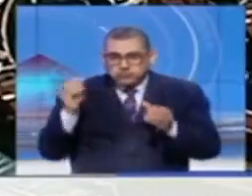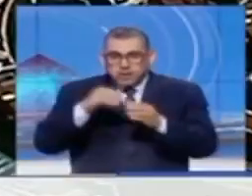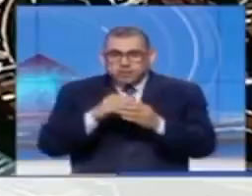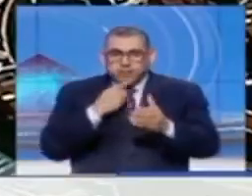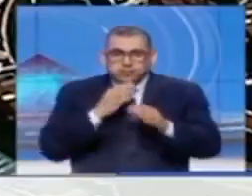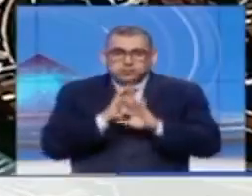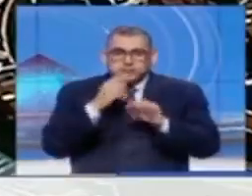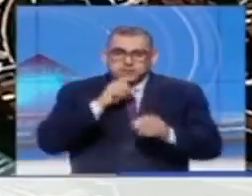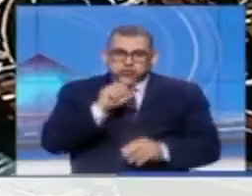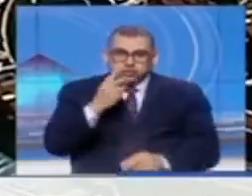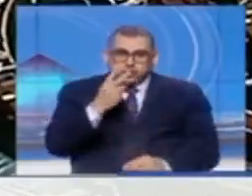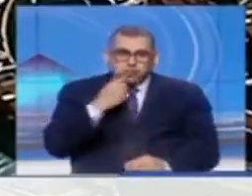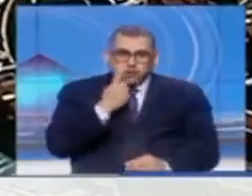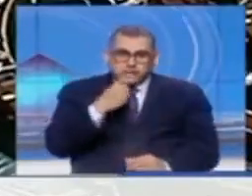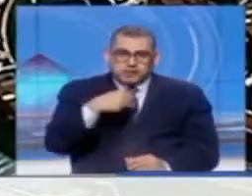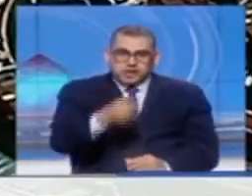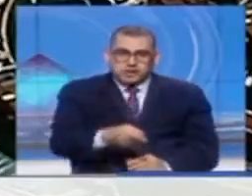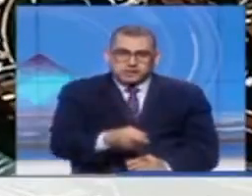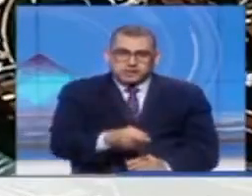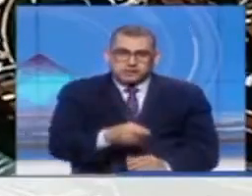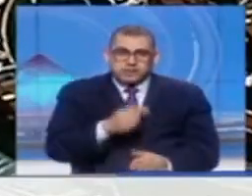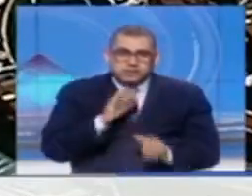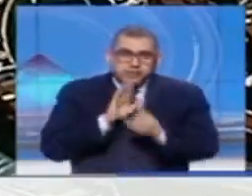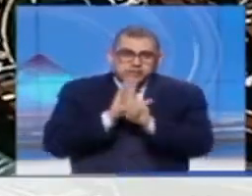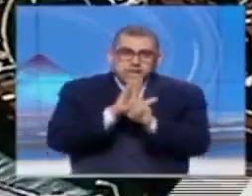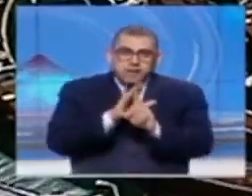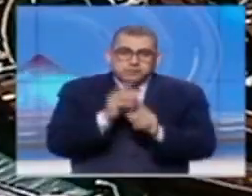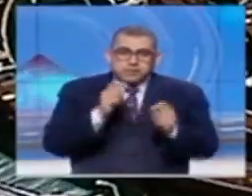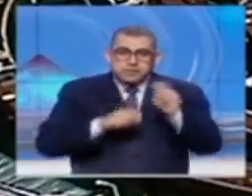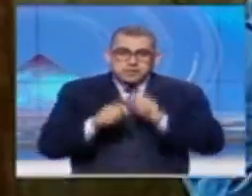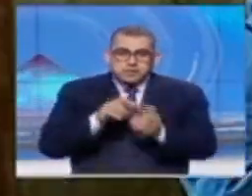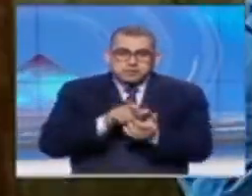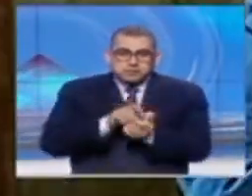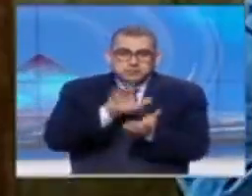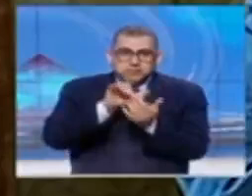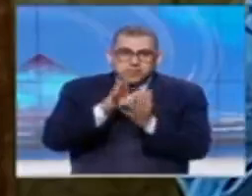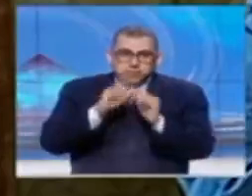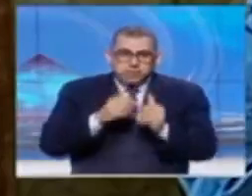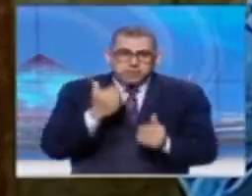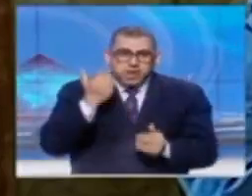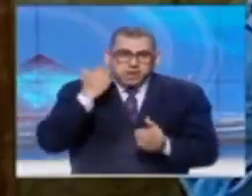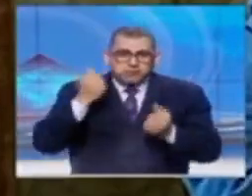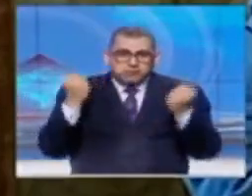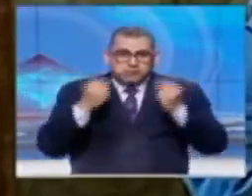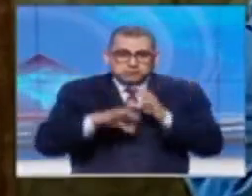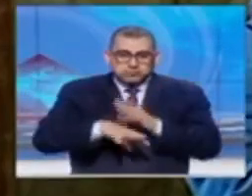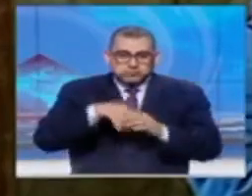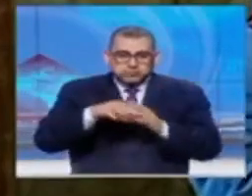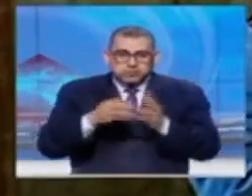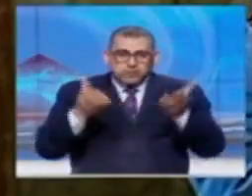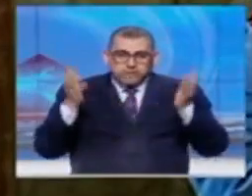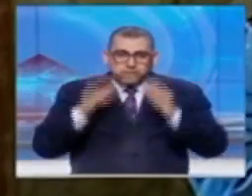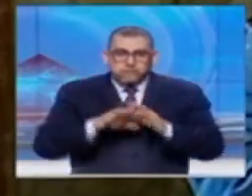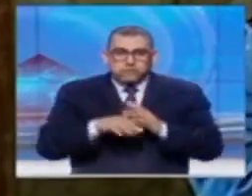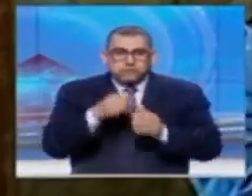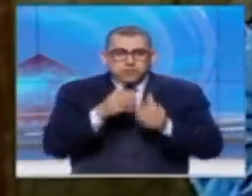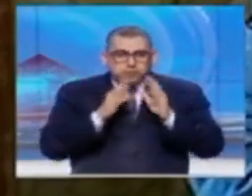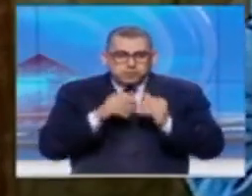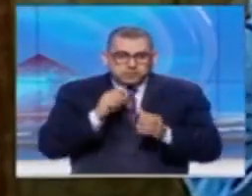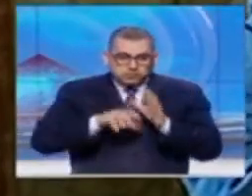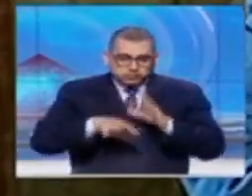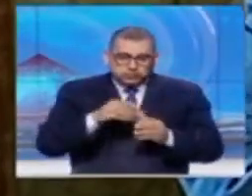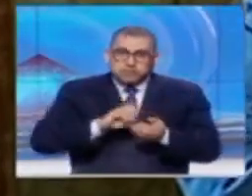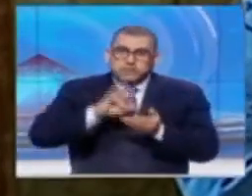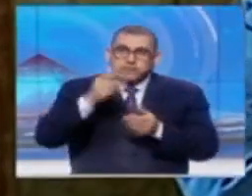يناير المقبل. دعم الصناعة والصادرات الوطنية وتعزيز قدرة المنتج المحلي على المنافسة في